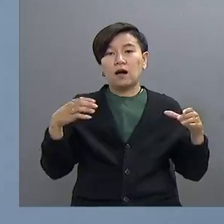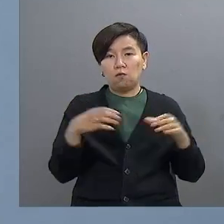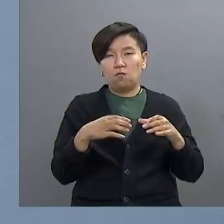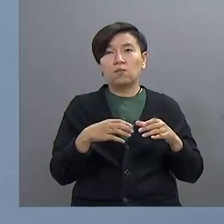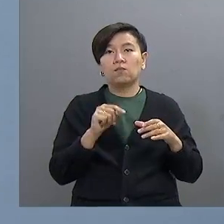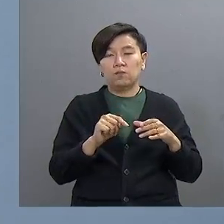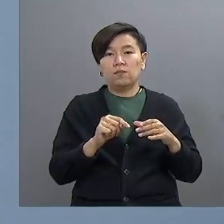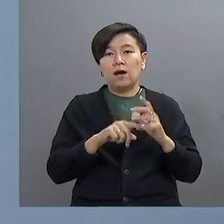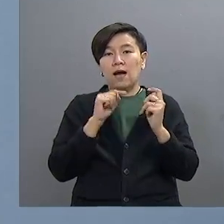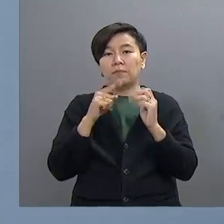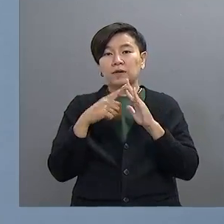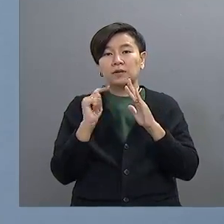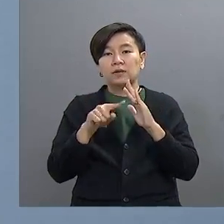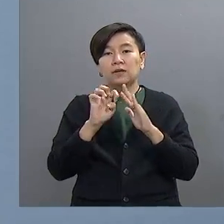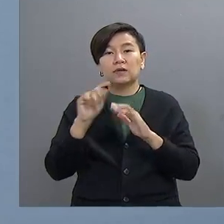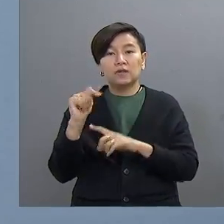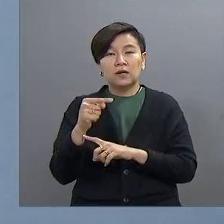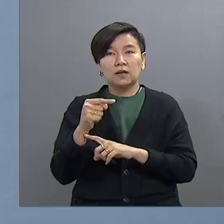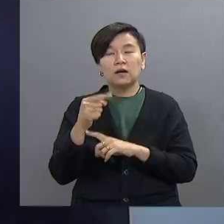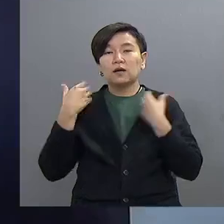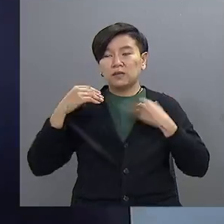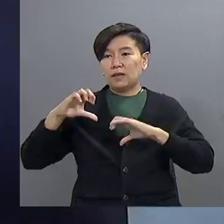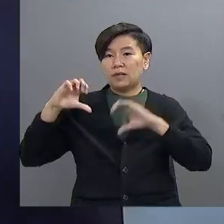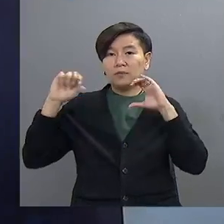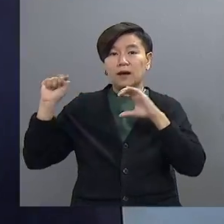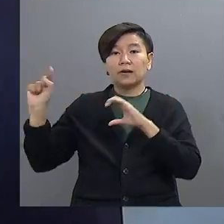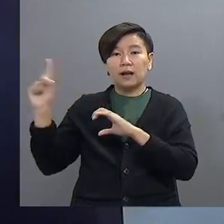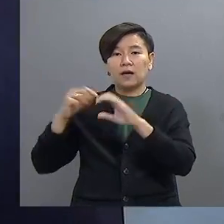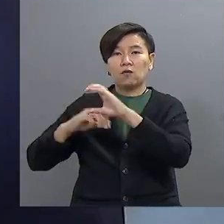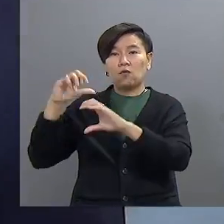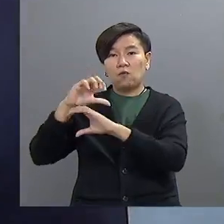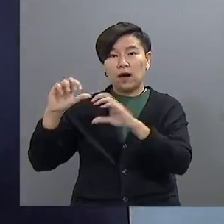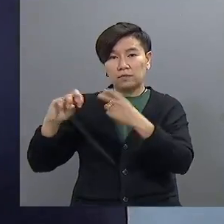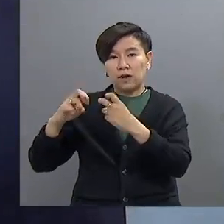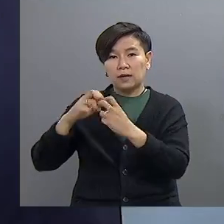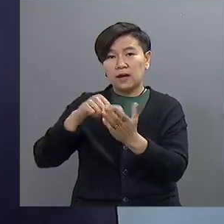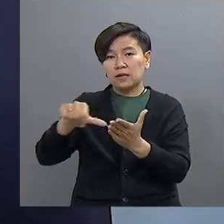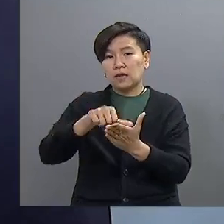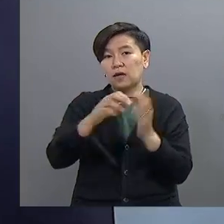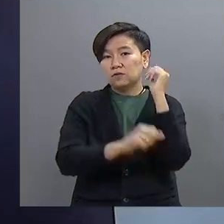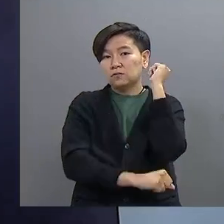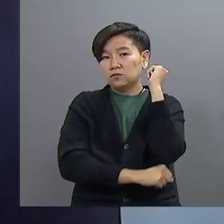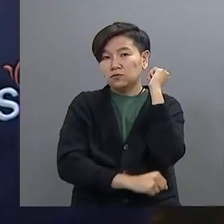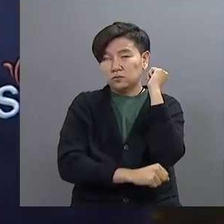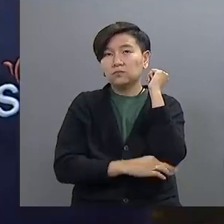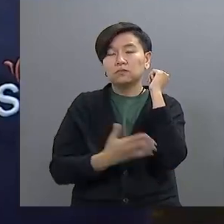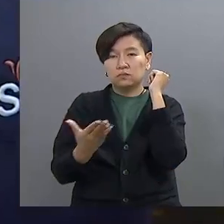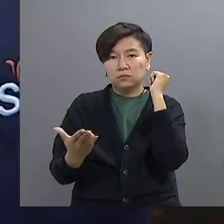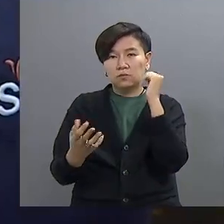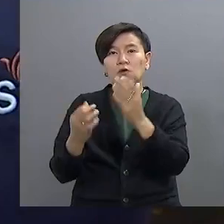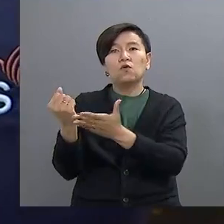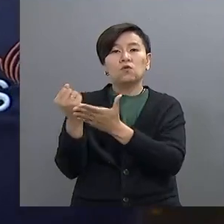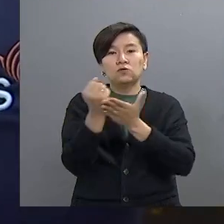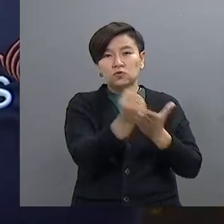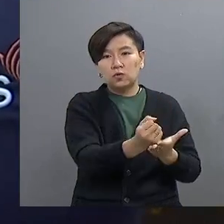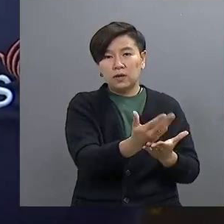ข้อมูลว่าหลังรัฐบาลเนี่ยมีโครงการแก้ปัญหาความยากจนทั่วประเทศจะขจัดความยากจนทั่วประ